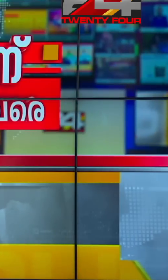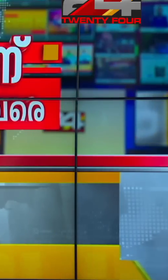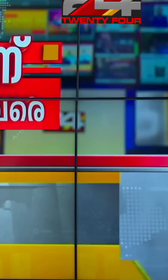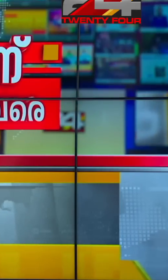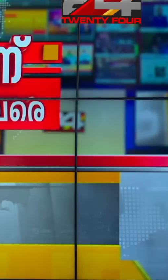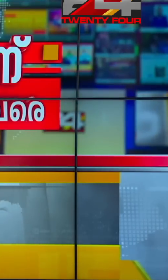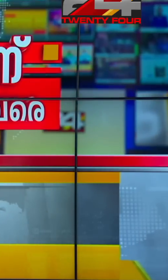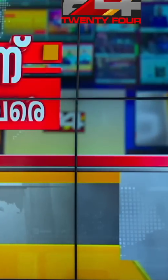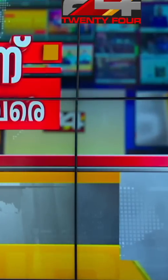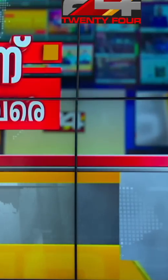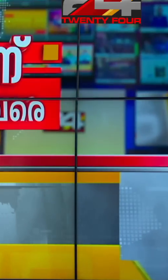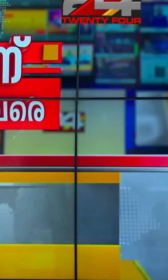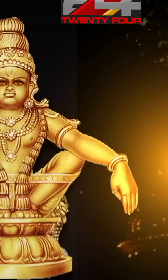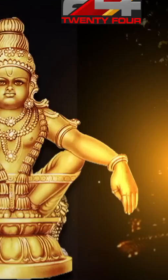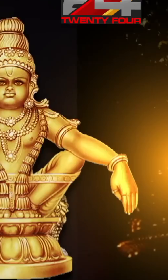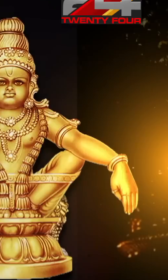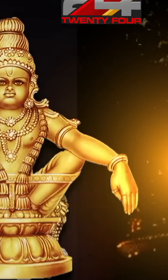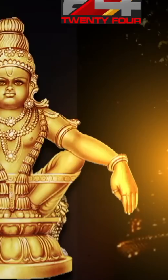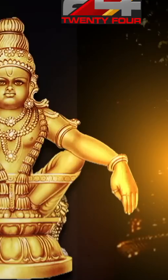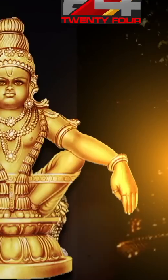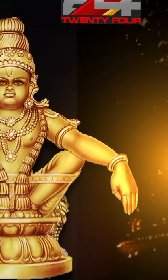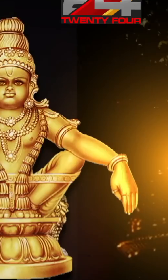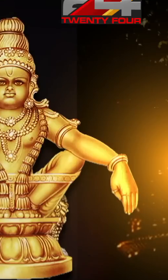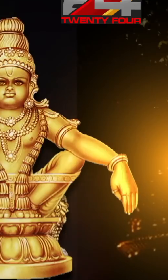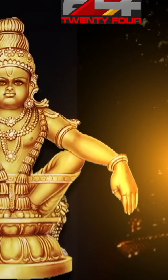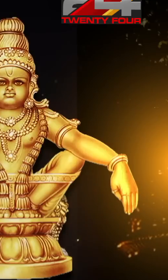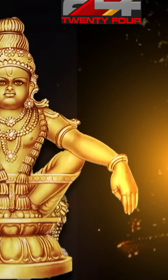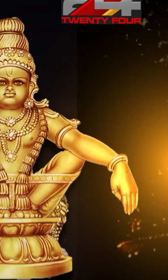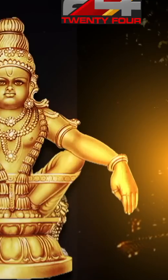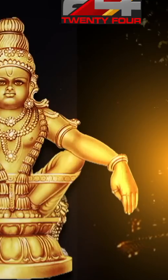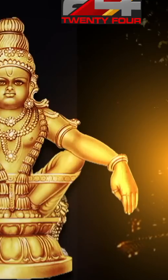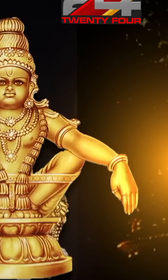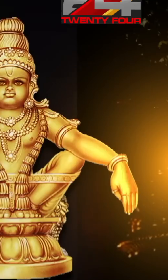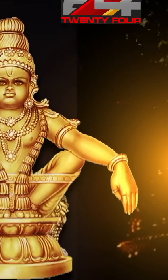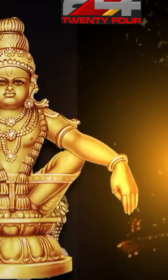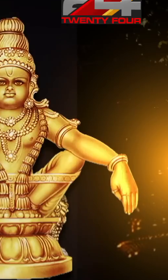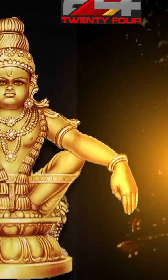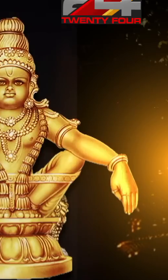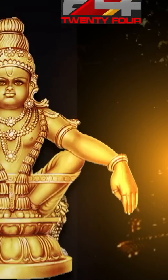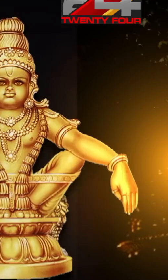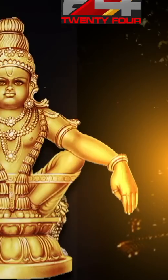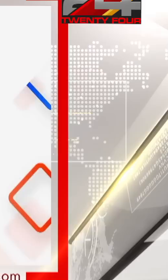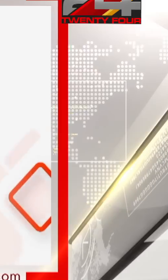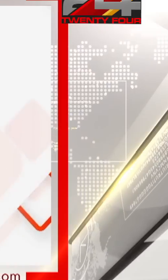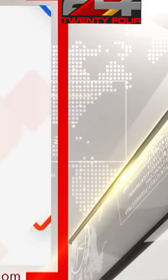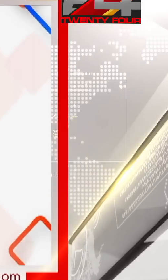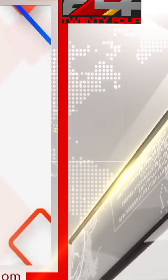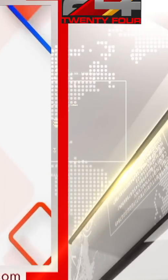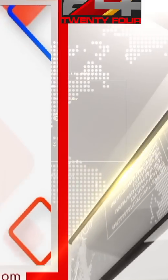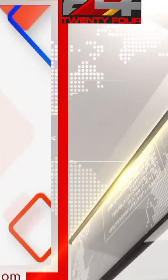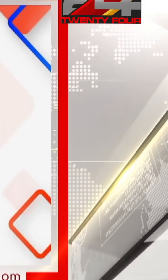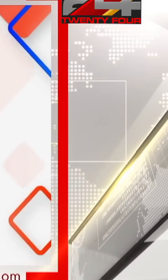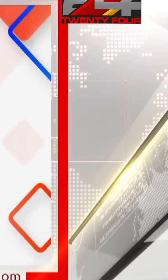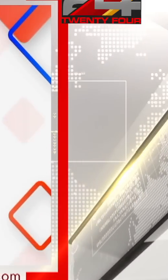ശബരിമലയിലെ ഇന്നത്തെ ചടങ്ങുകൾ. BLM ഹൗസിംഗ് കോപ്പറേറ്റീവ് സൊസൈറ്റി ലിമിറ്റഡ് ശബരിമലയിലെ ചടങ്ങുകൾ സമർപ്പിക്കുന്നത് ഭാരത്